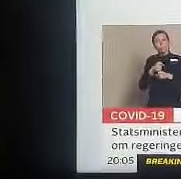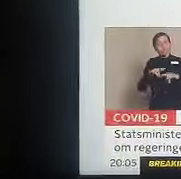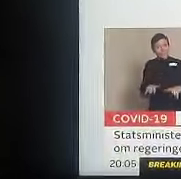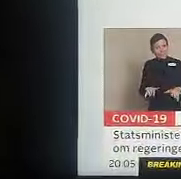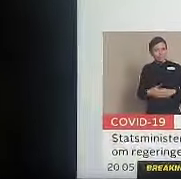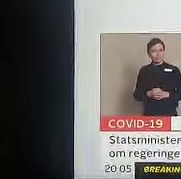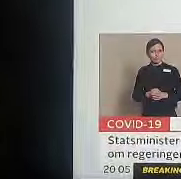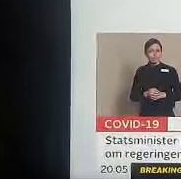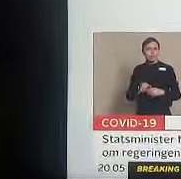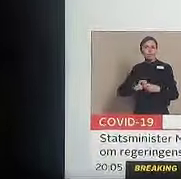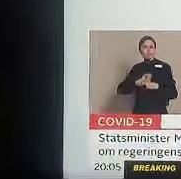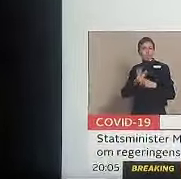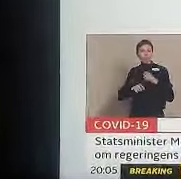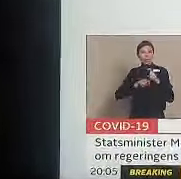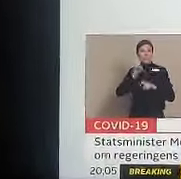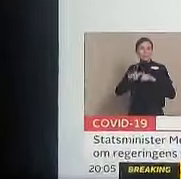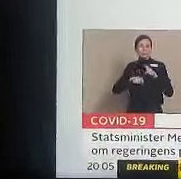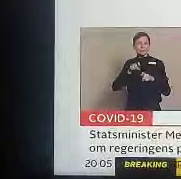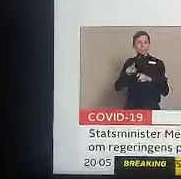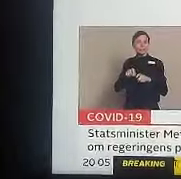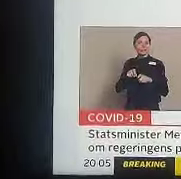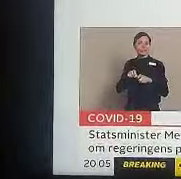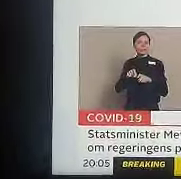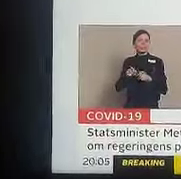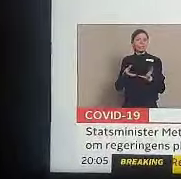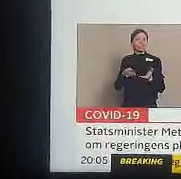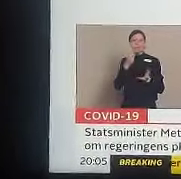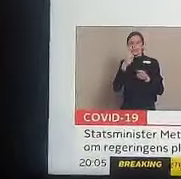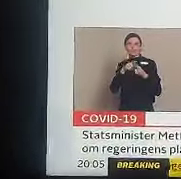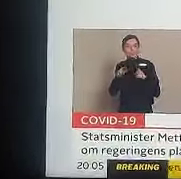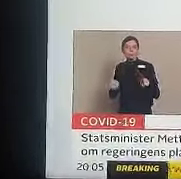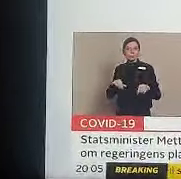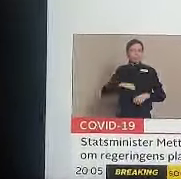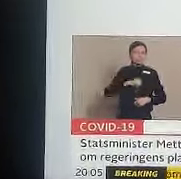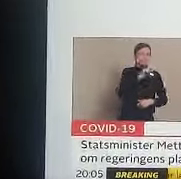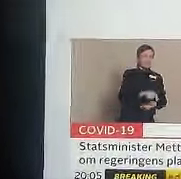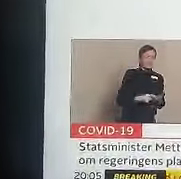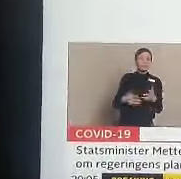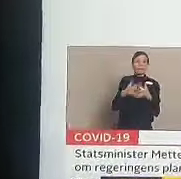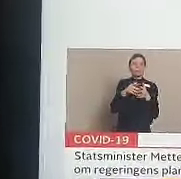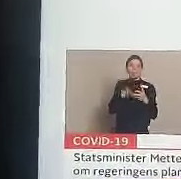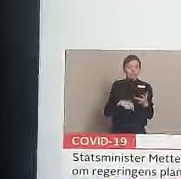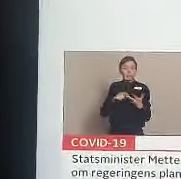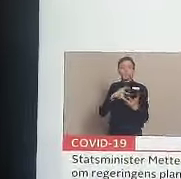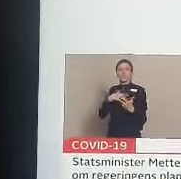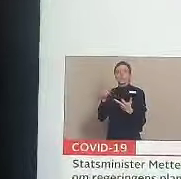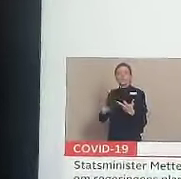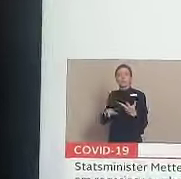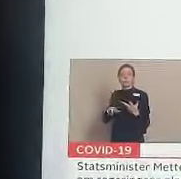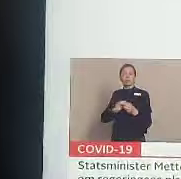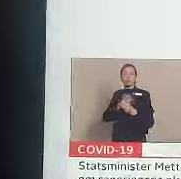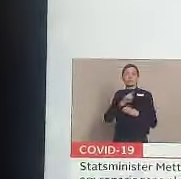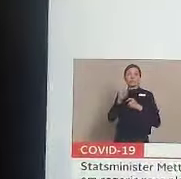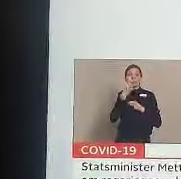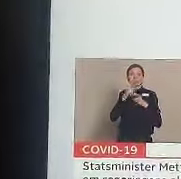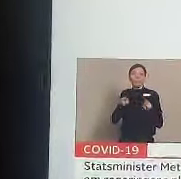وأيضا تقول بأن التفاؤل قادم في منتصف الشهر الحالي